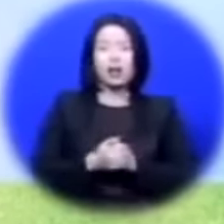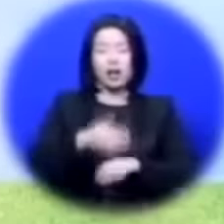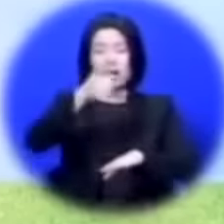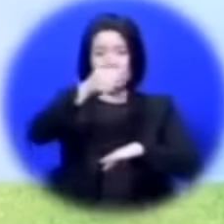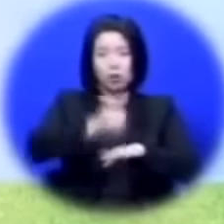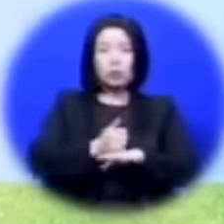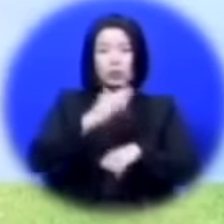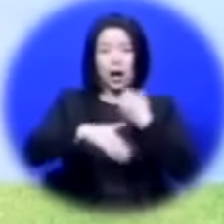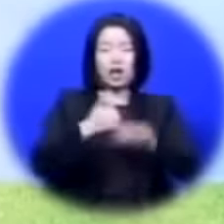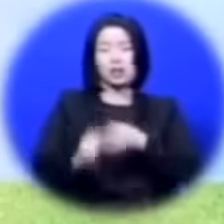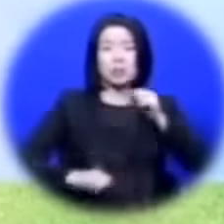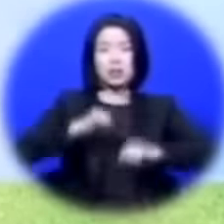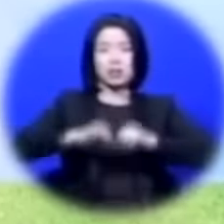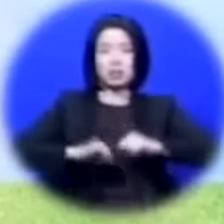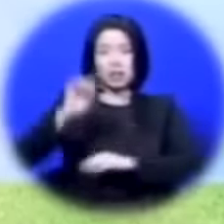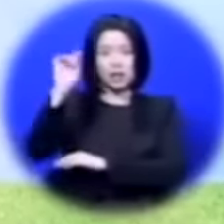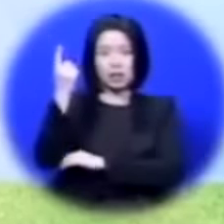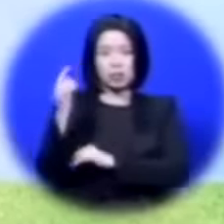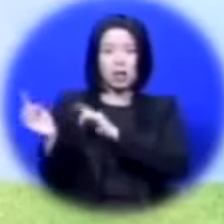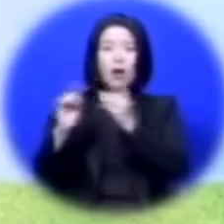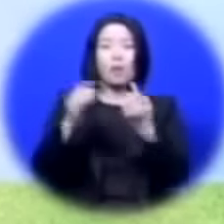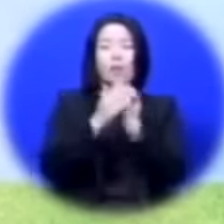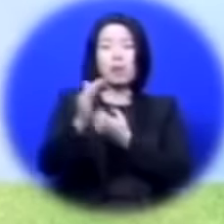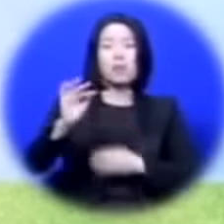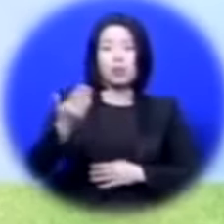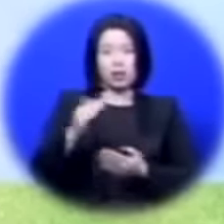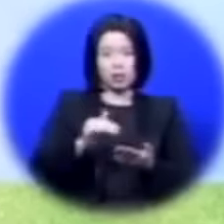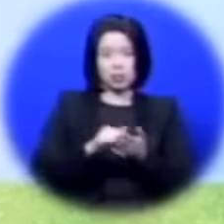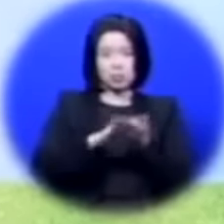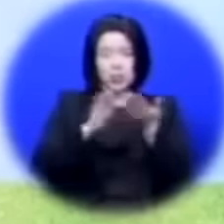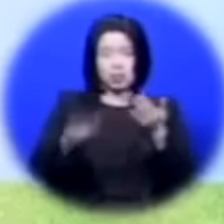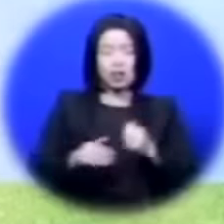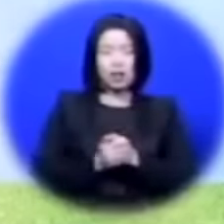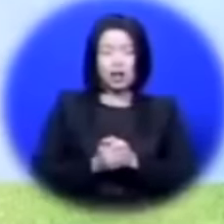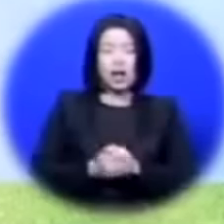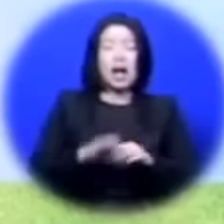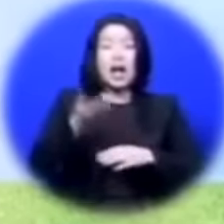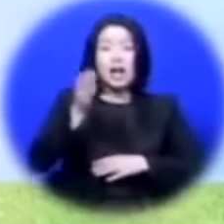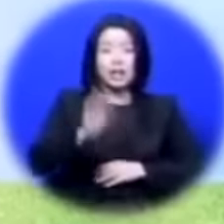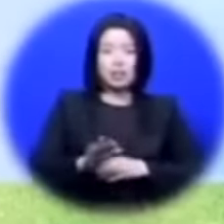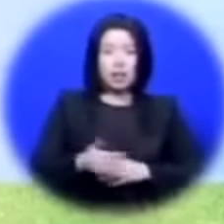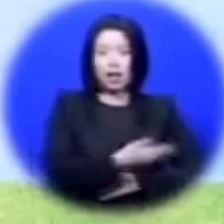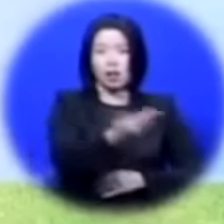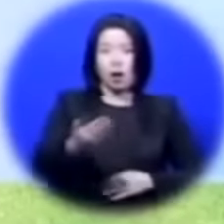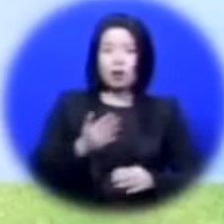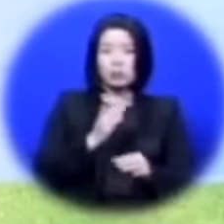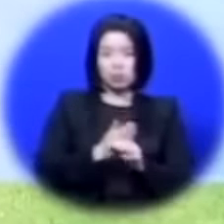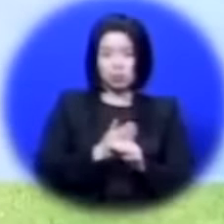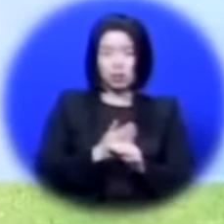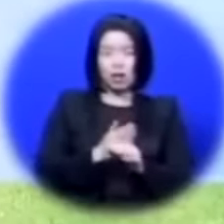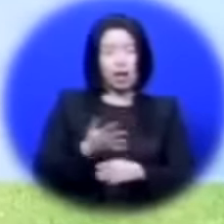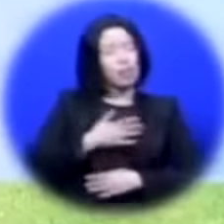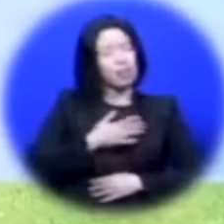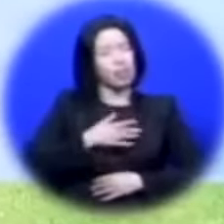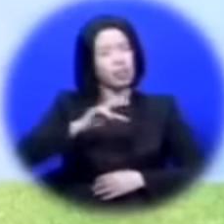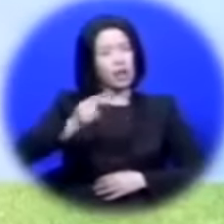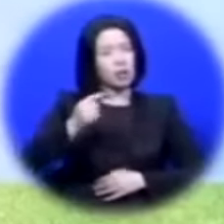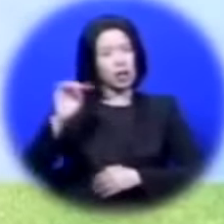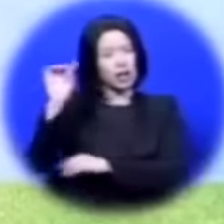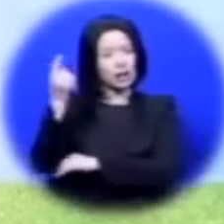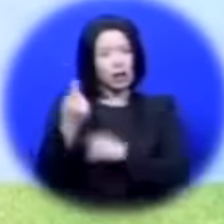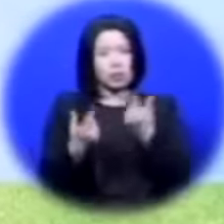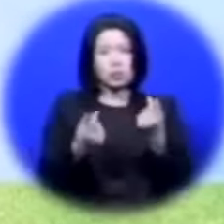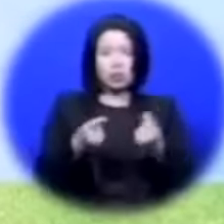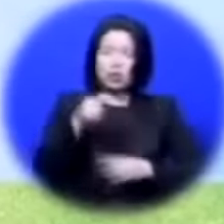하나님의 역사가 다윗에게 회복이 되는 거지 자 그런데 여러분 중에는 아 나도 다윗처럼